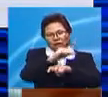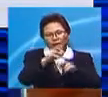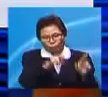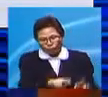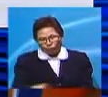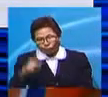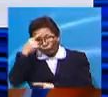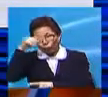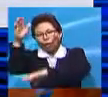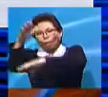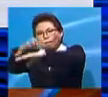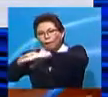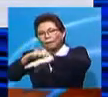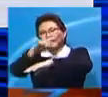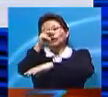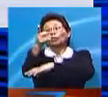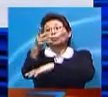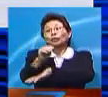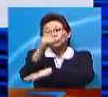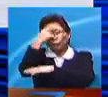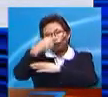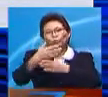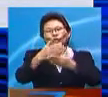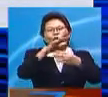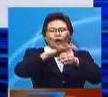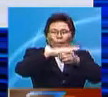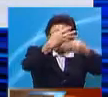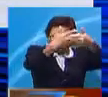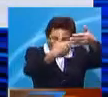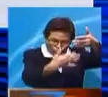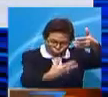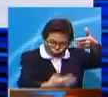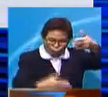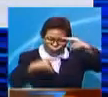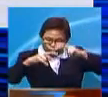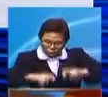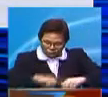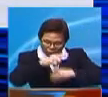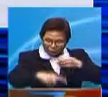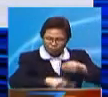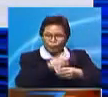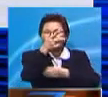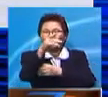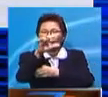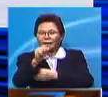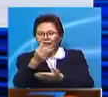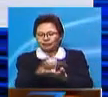perancangan untuk memanggil Guan Eng dalam melengkapkan siasatan berhubung kes berkenaan